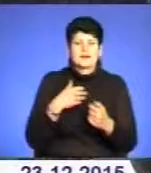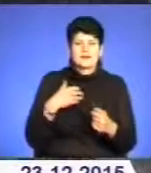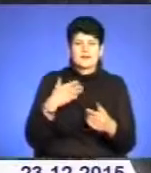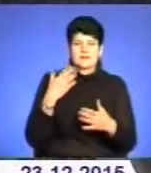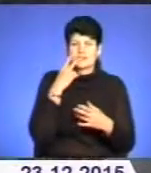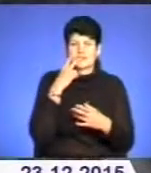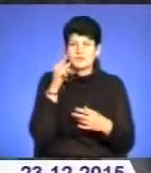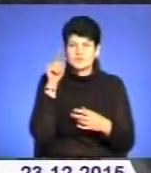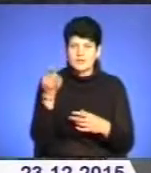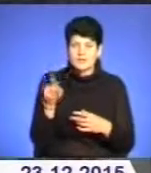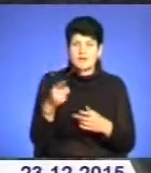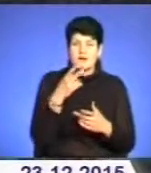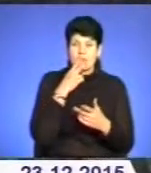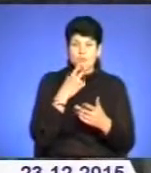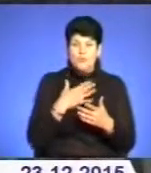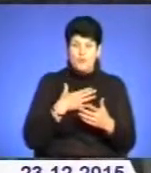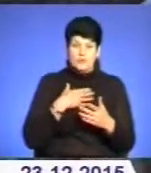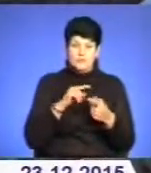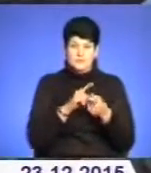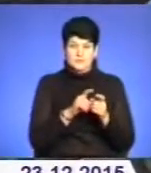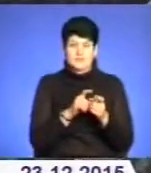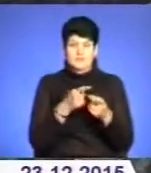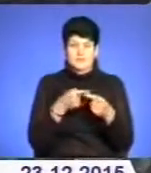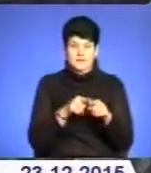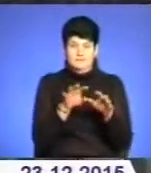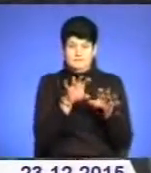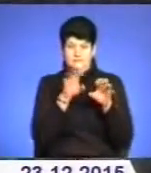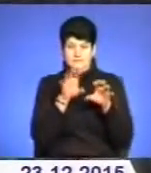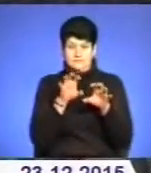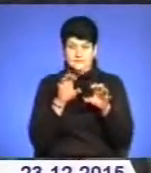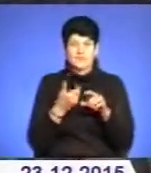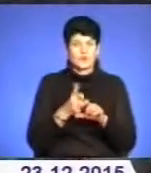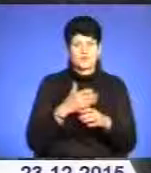бачу, що вони беруть якусь мою техніку, і це дуже приємно.